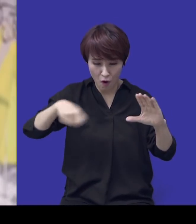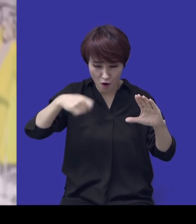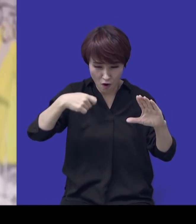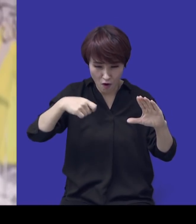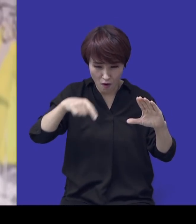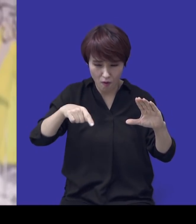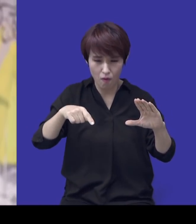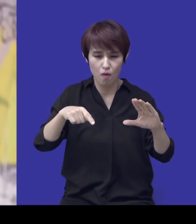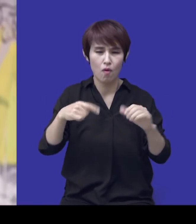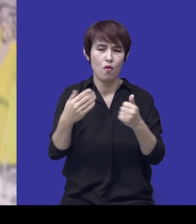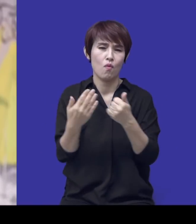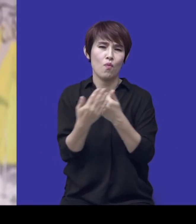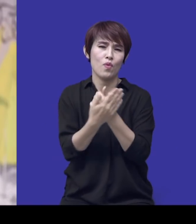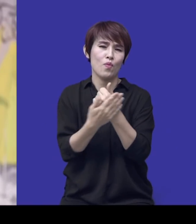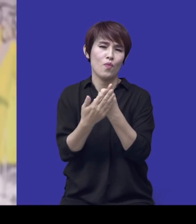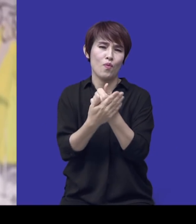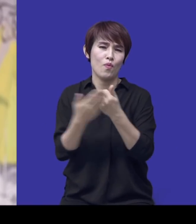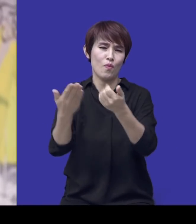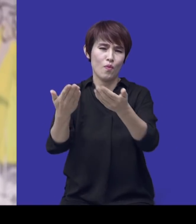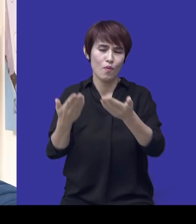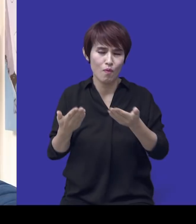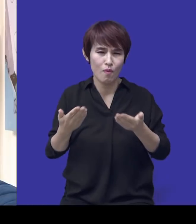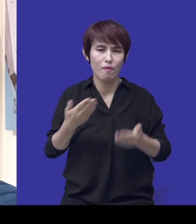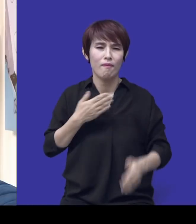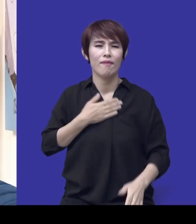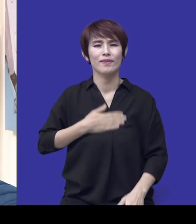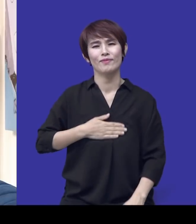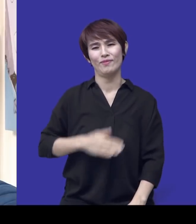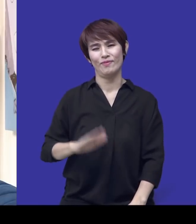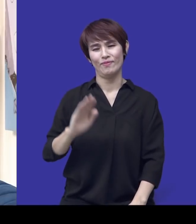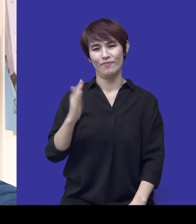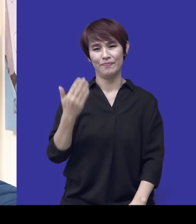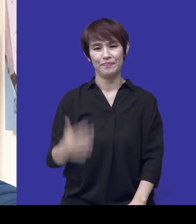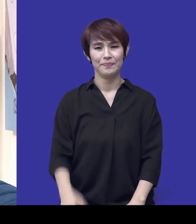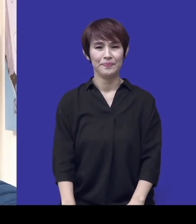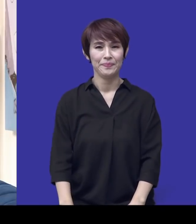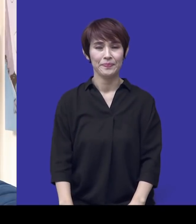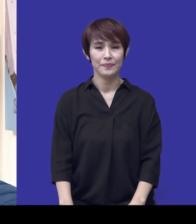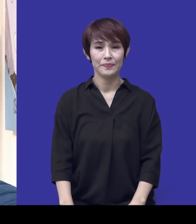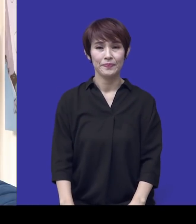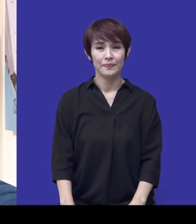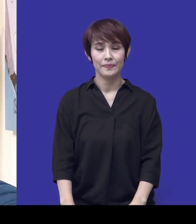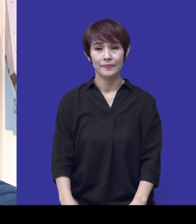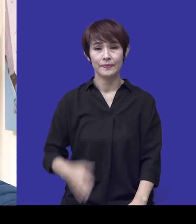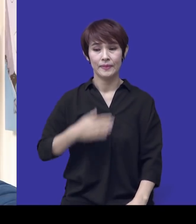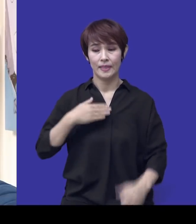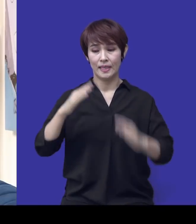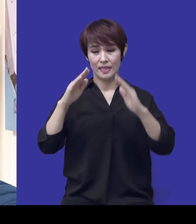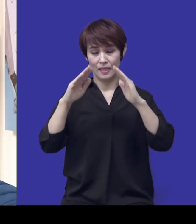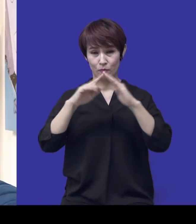외로움을 확 채워줬거든요. 예. 그래서 제가 그때 집에 와서 어떤